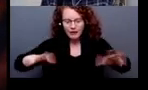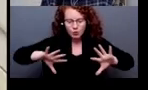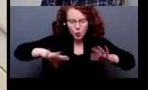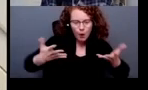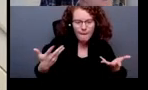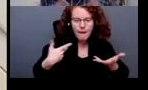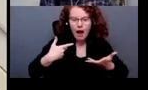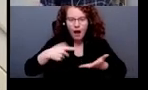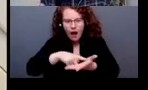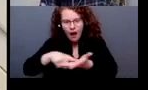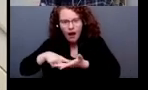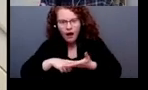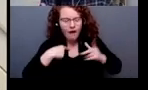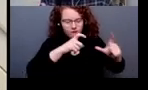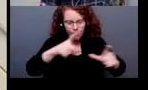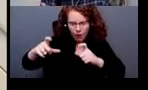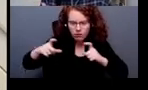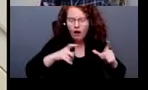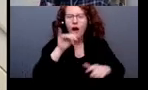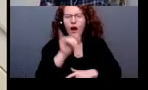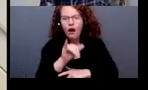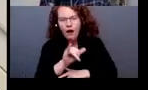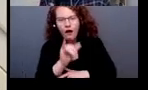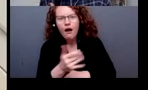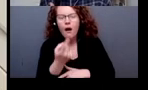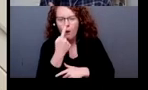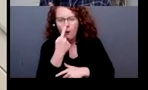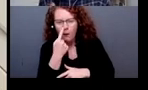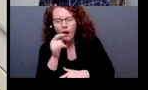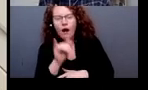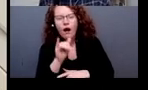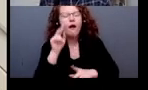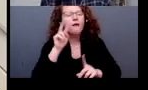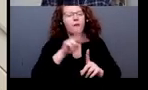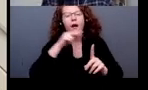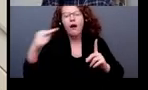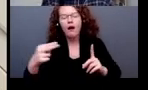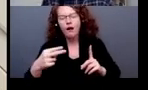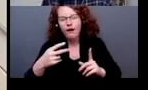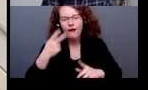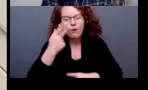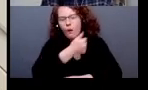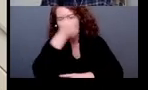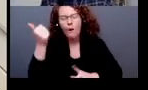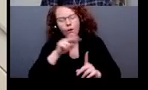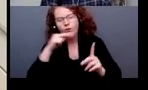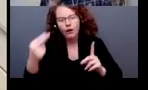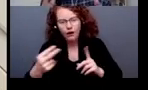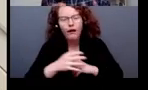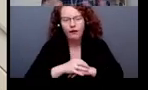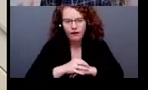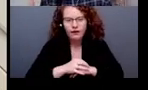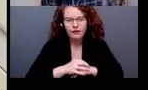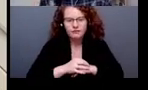leur curiosité et de pouvoir ensuite avoir un regard différent dans un deuxième temps. Donc, c'est vrai que la